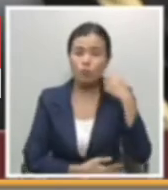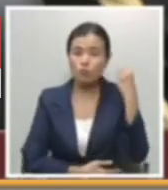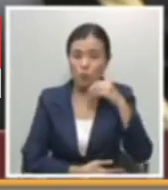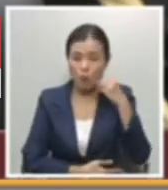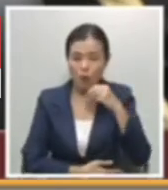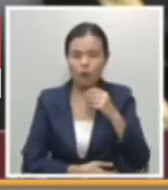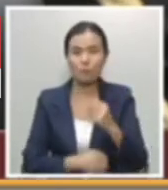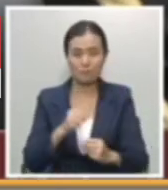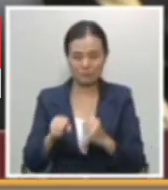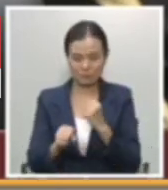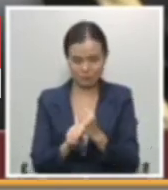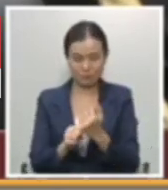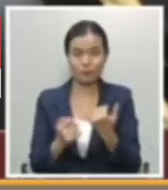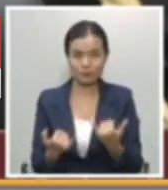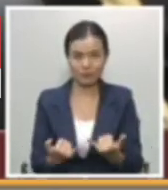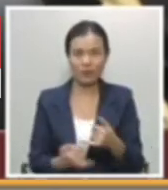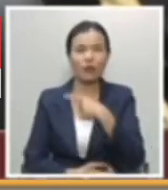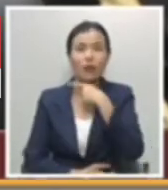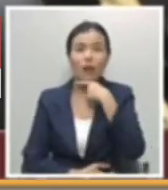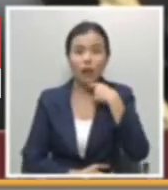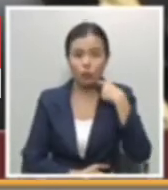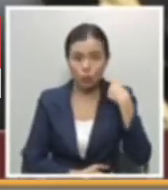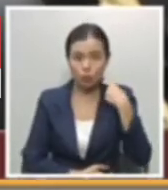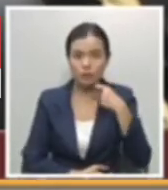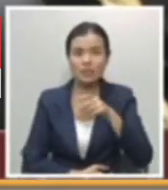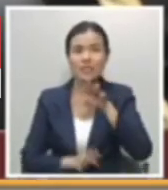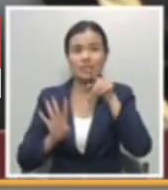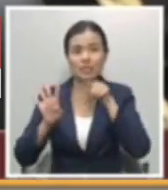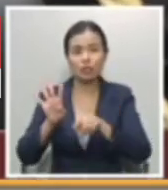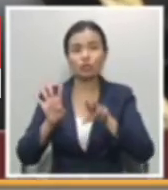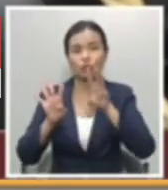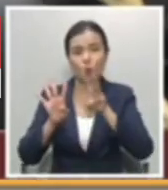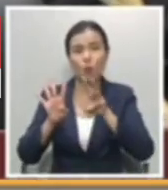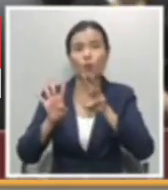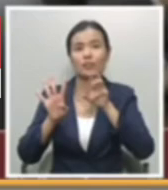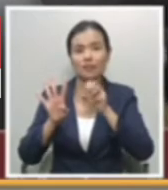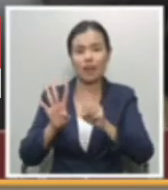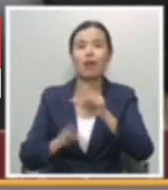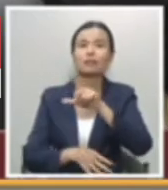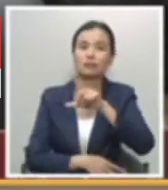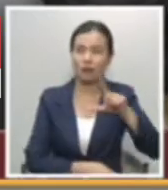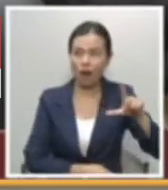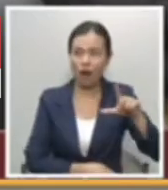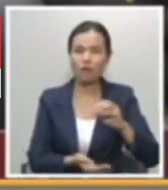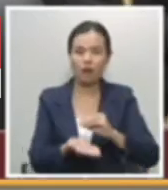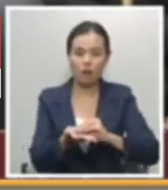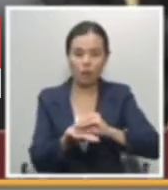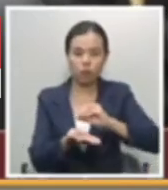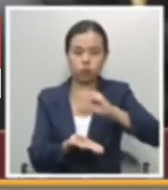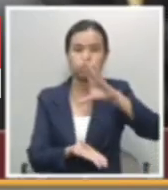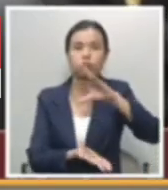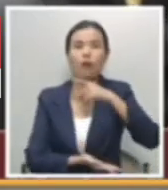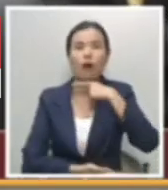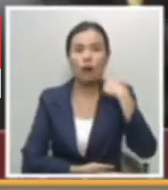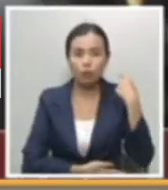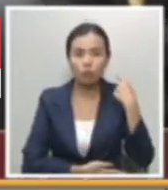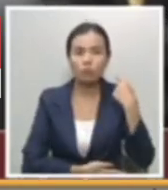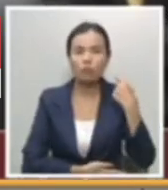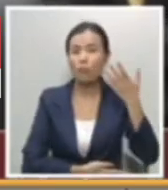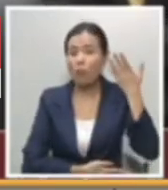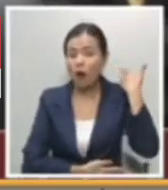างยิ่งปีนี้ขาดทุนถึง 4.6 แสนล้านบาทก็มากที่สุดในประวัติศาสตร์เหมือนกัน